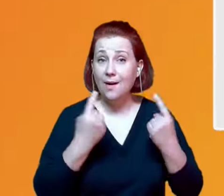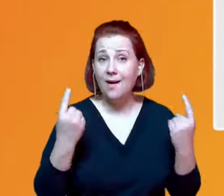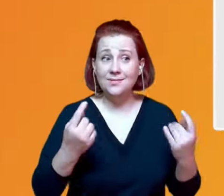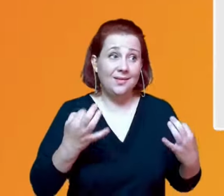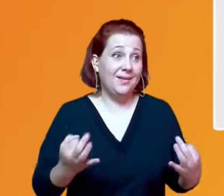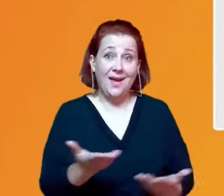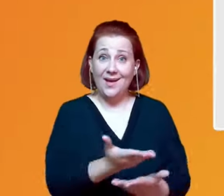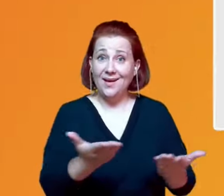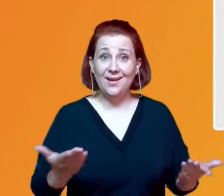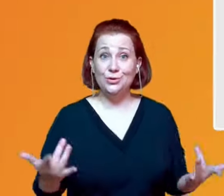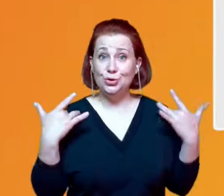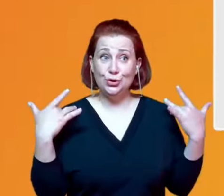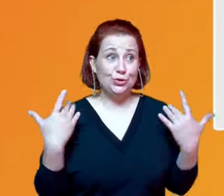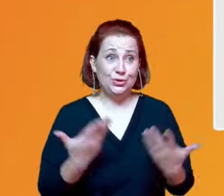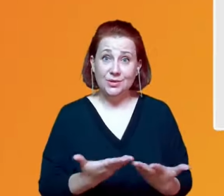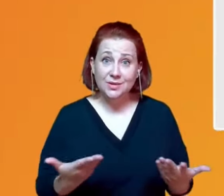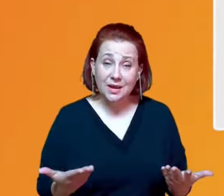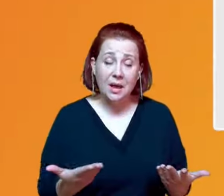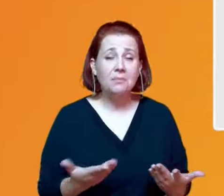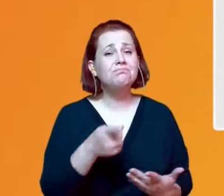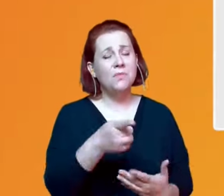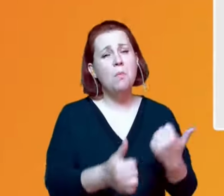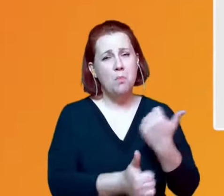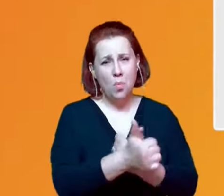jesteśmy, w której znaleźliśmy się, skłoniła